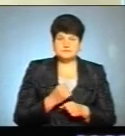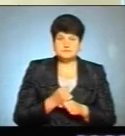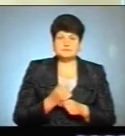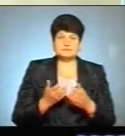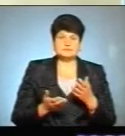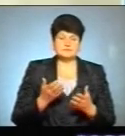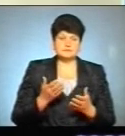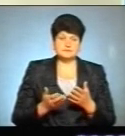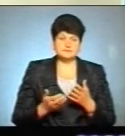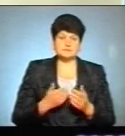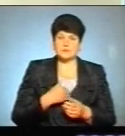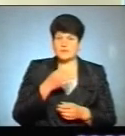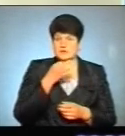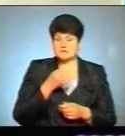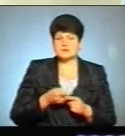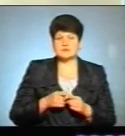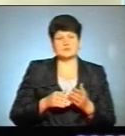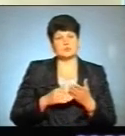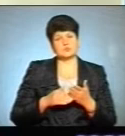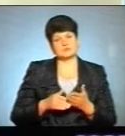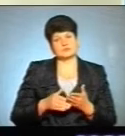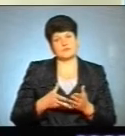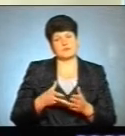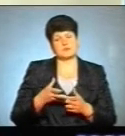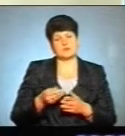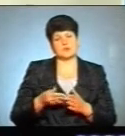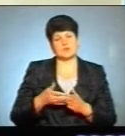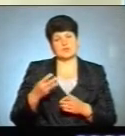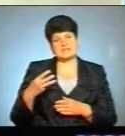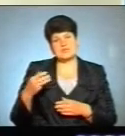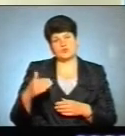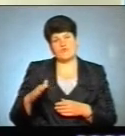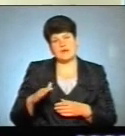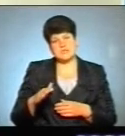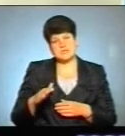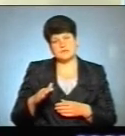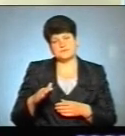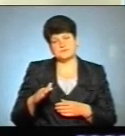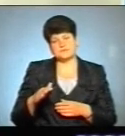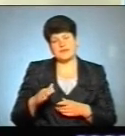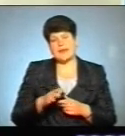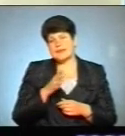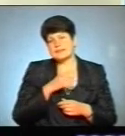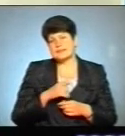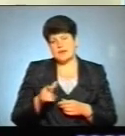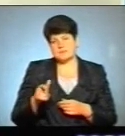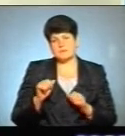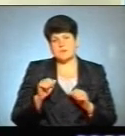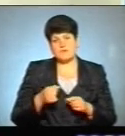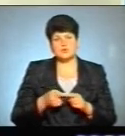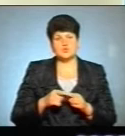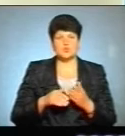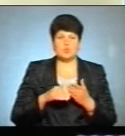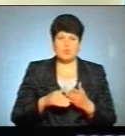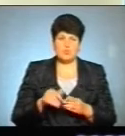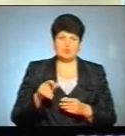хочу сказати, що ця допомога виплачується до 30 вересня. І термін, тобто право на цю допомогу,